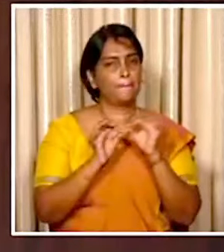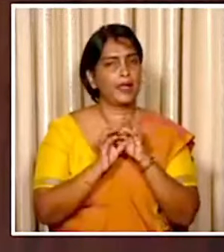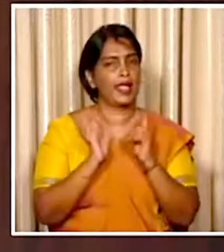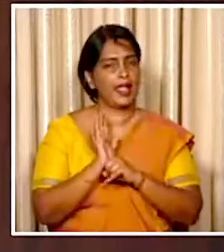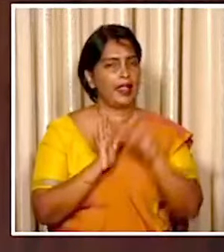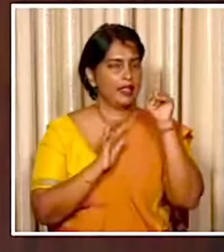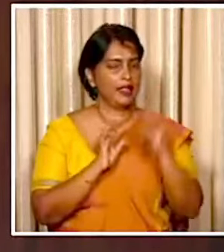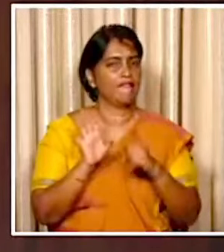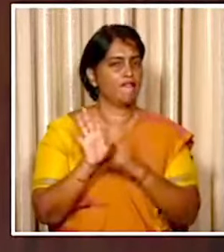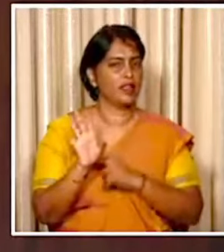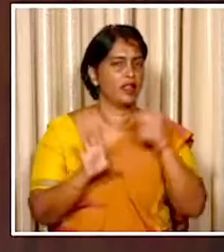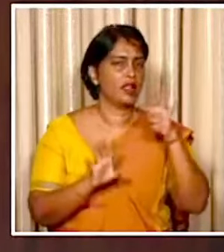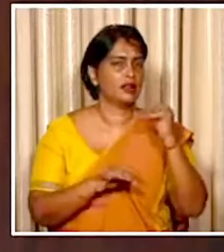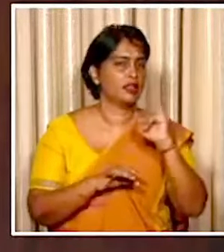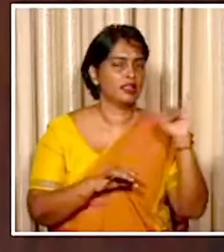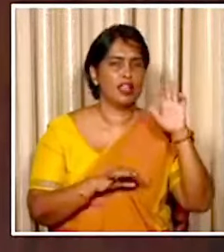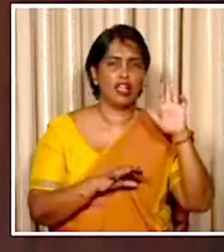BL-LY